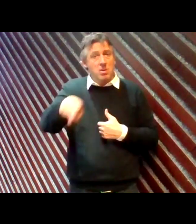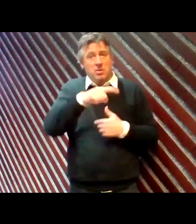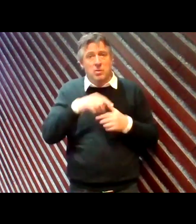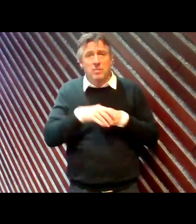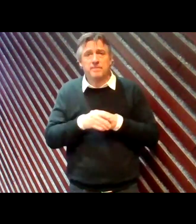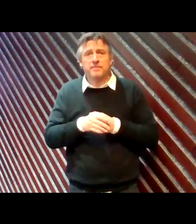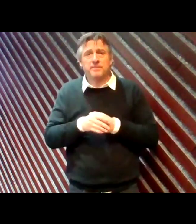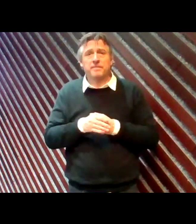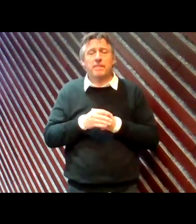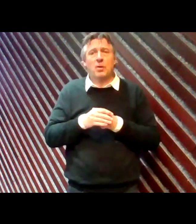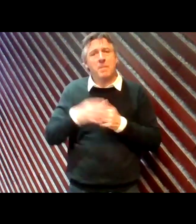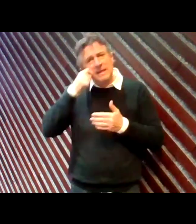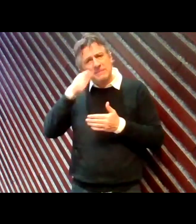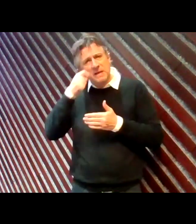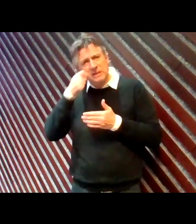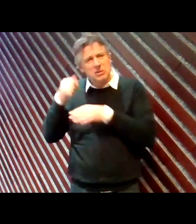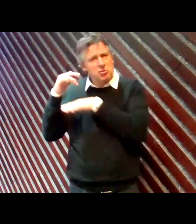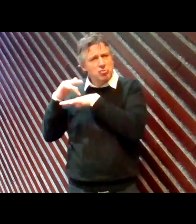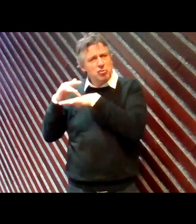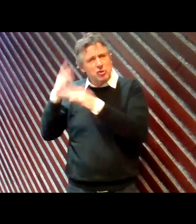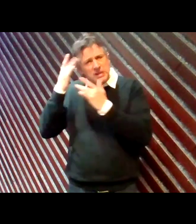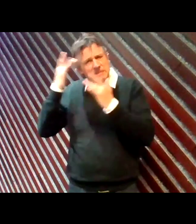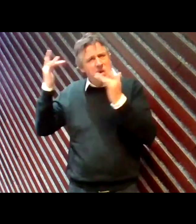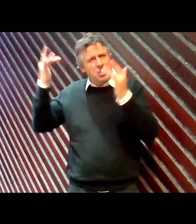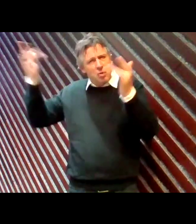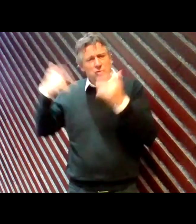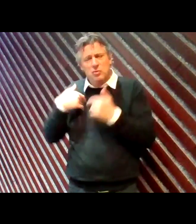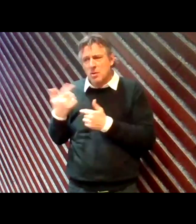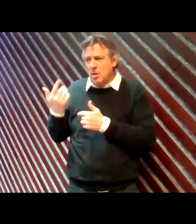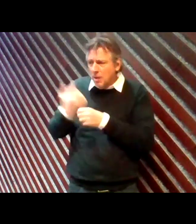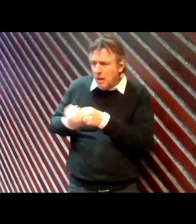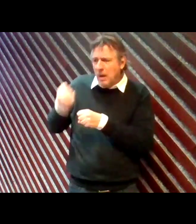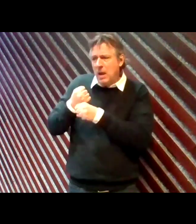les expertises donc il y a vraiment ceux qui ont fait de leur initiative